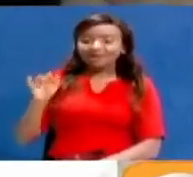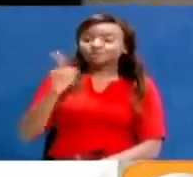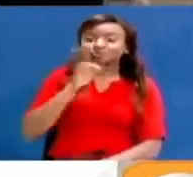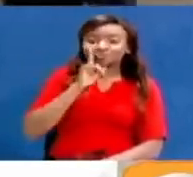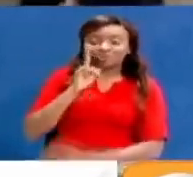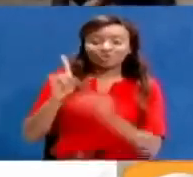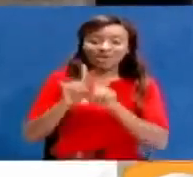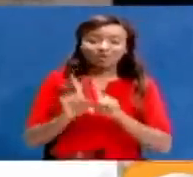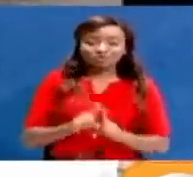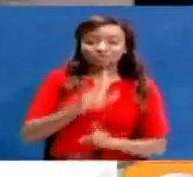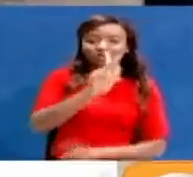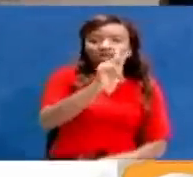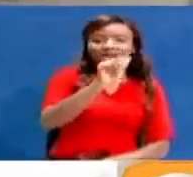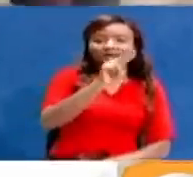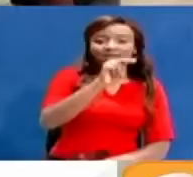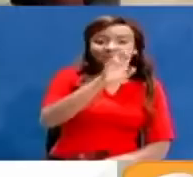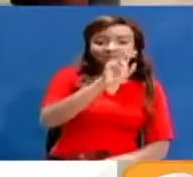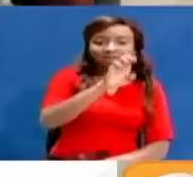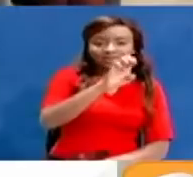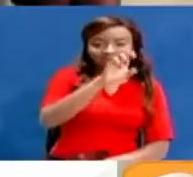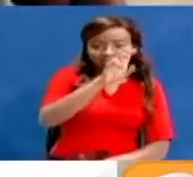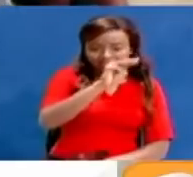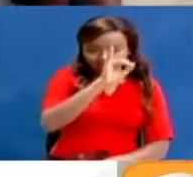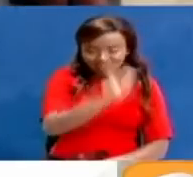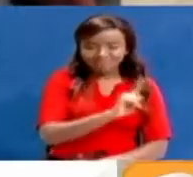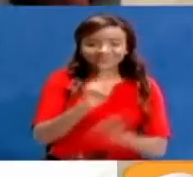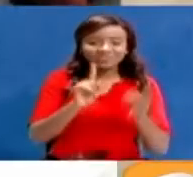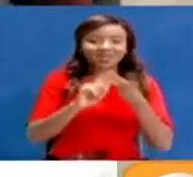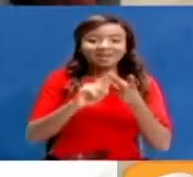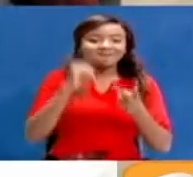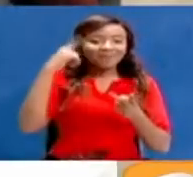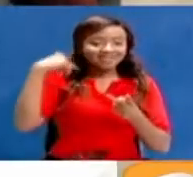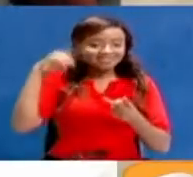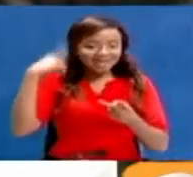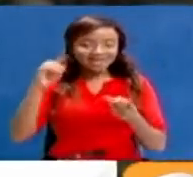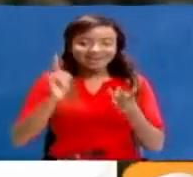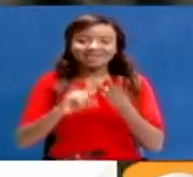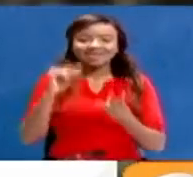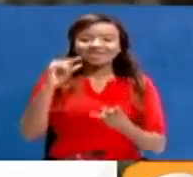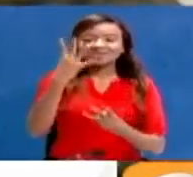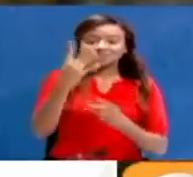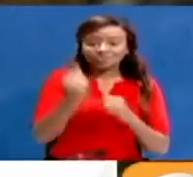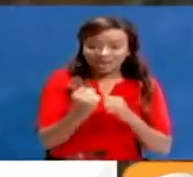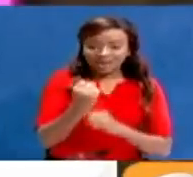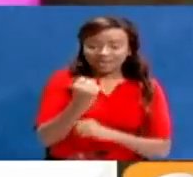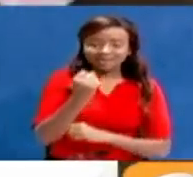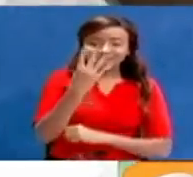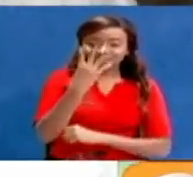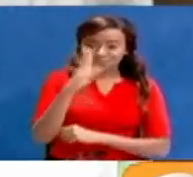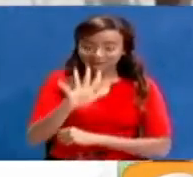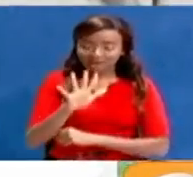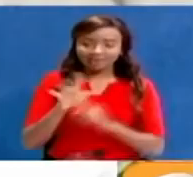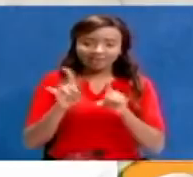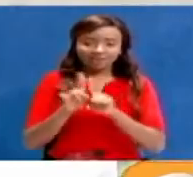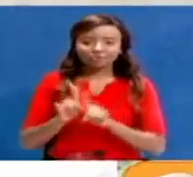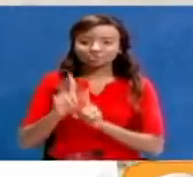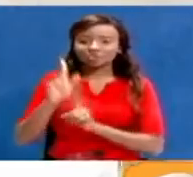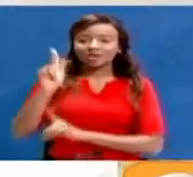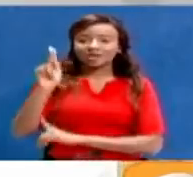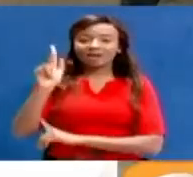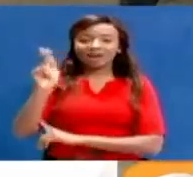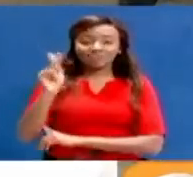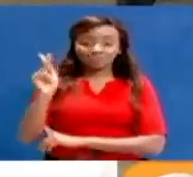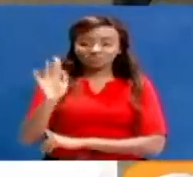ya Kangemi, Madhare, Gidhurai, Kamukunji, miongoni mwa maeneo mengine jijini kabla ya mwisho wa